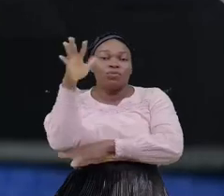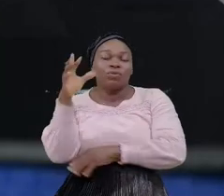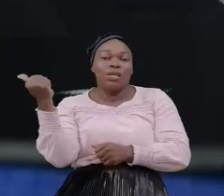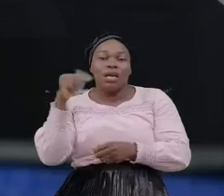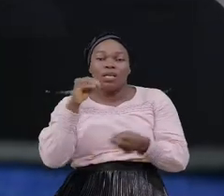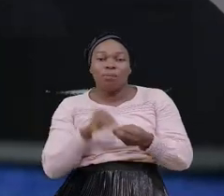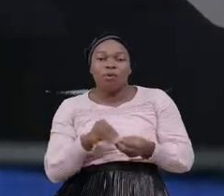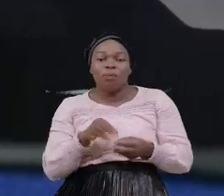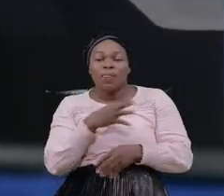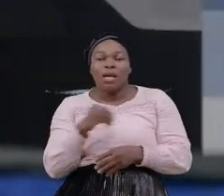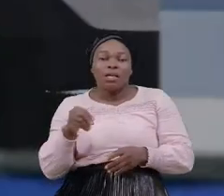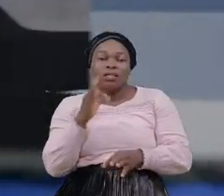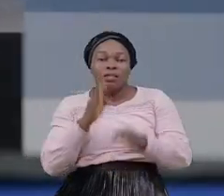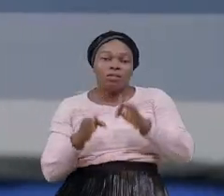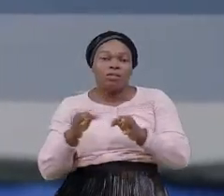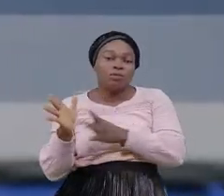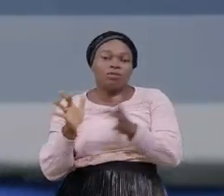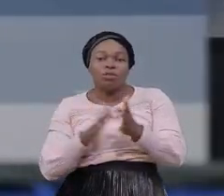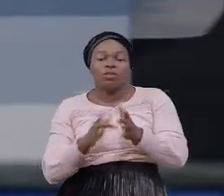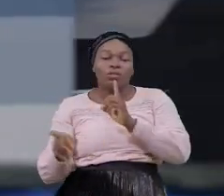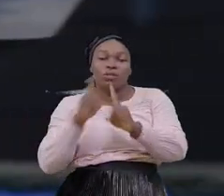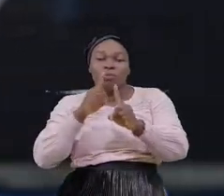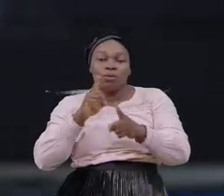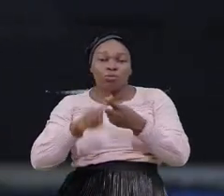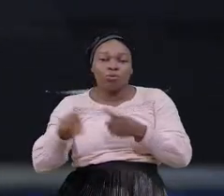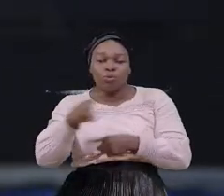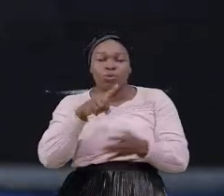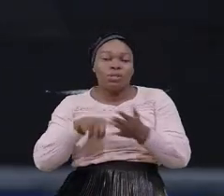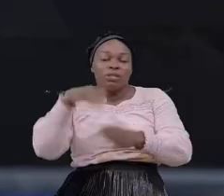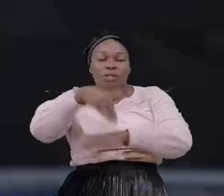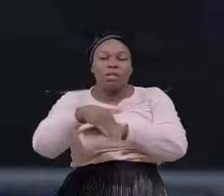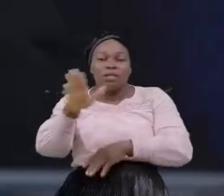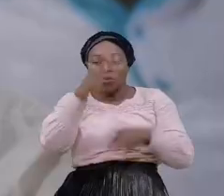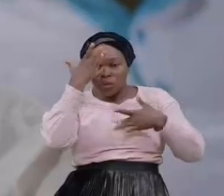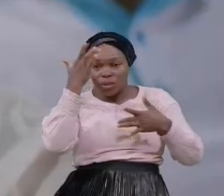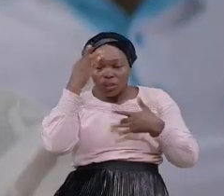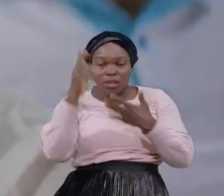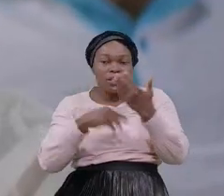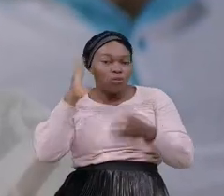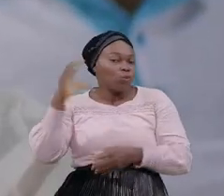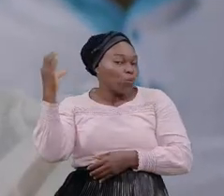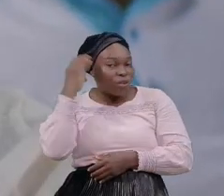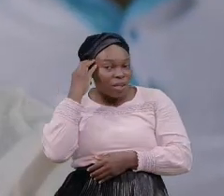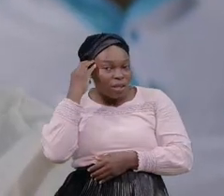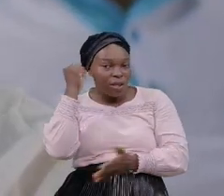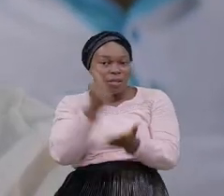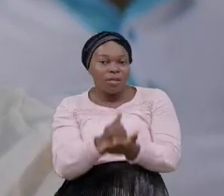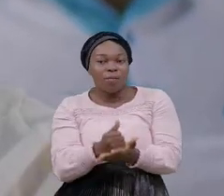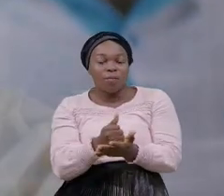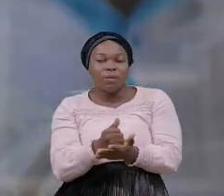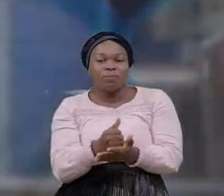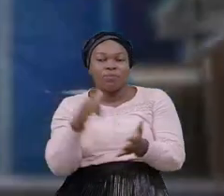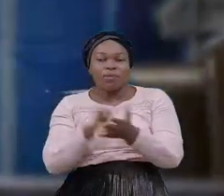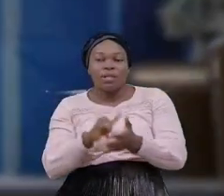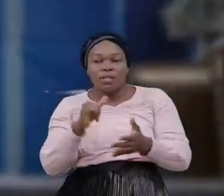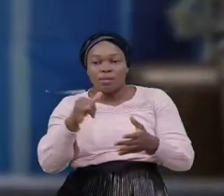Jésus parlera ce soir, vos maladies vont l'entendre. Le cancer va l'écouter. Ouais, vous